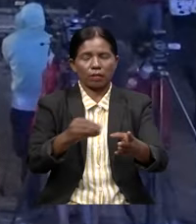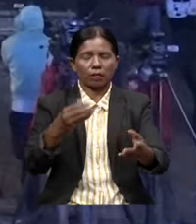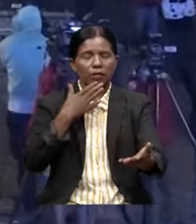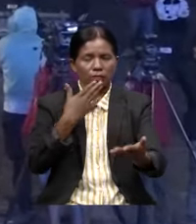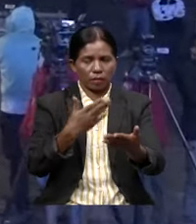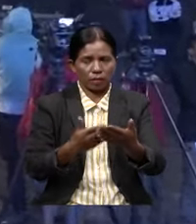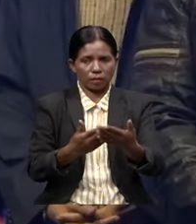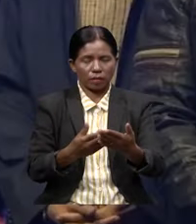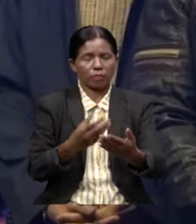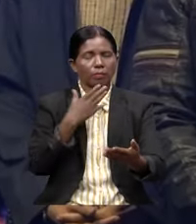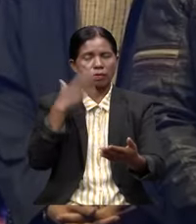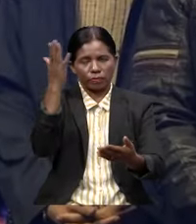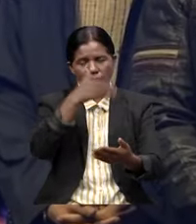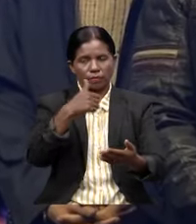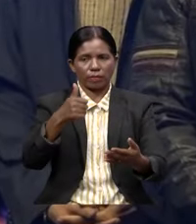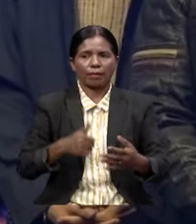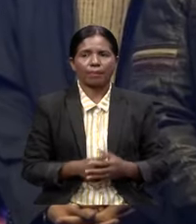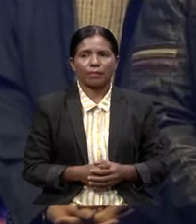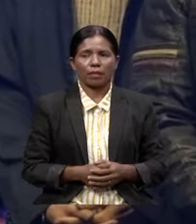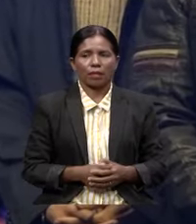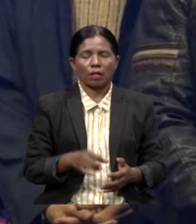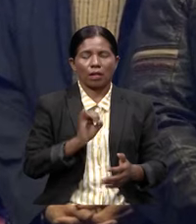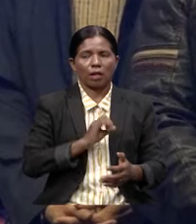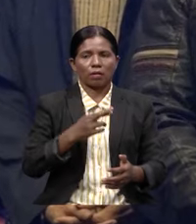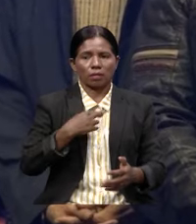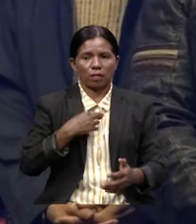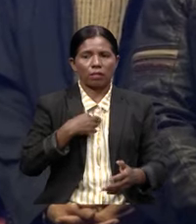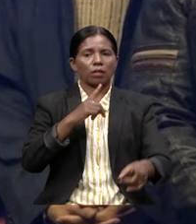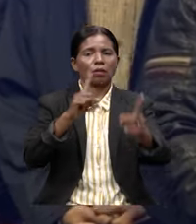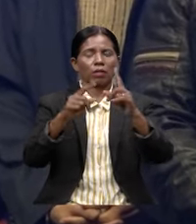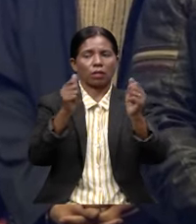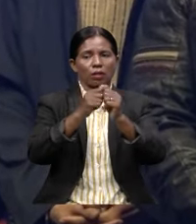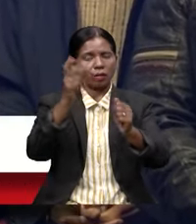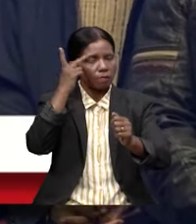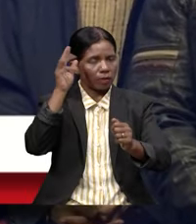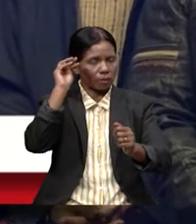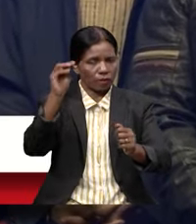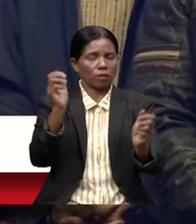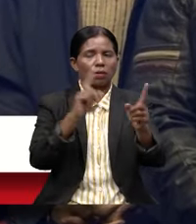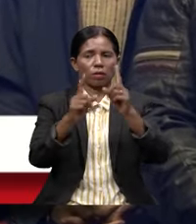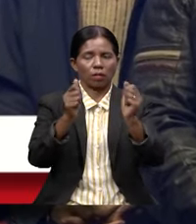no clima nebe furat. E ne duni ao rasi kuli ao primeiro-ministro, kuli ao governo